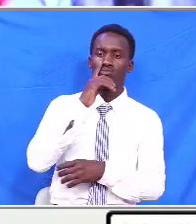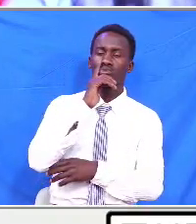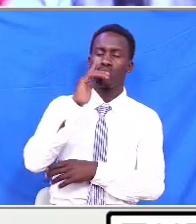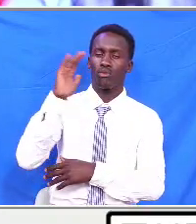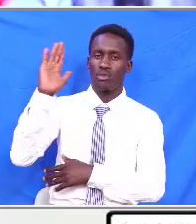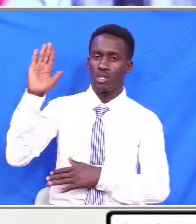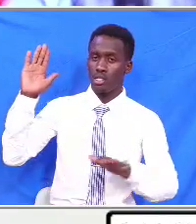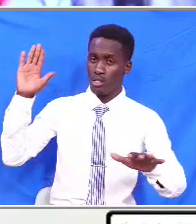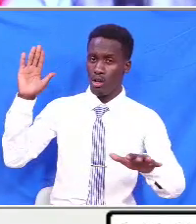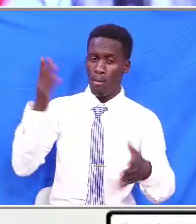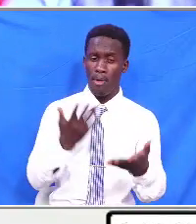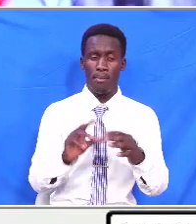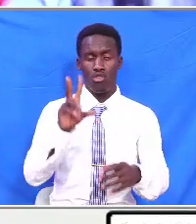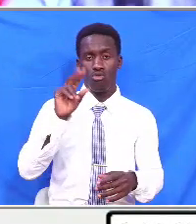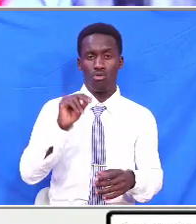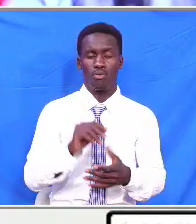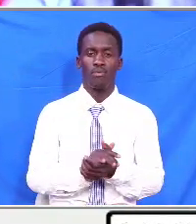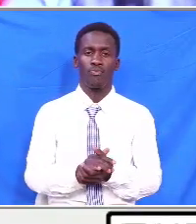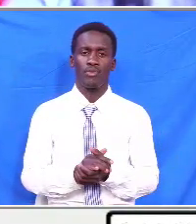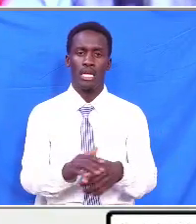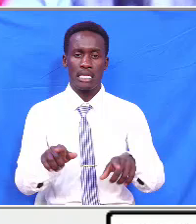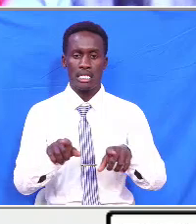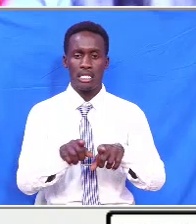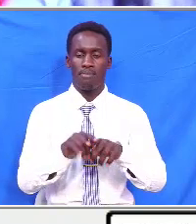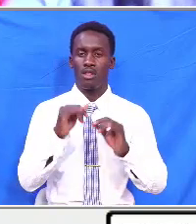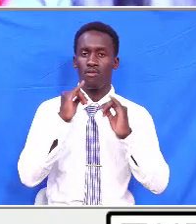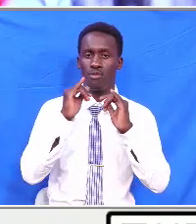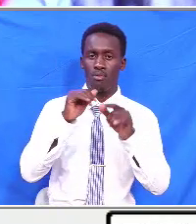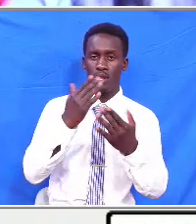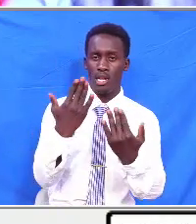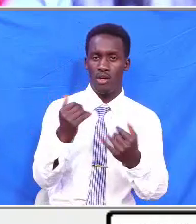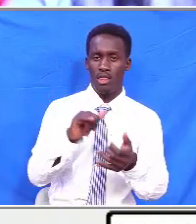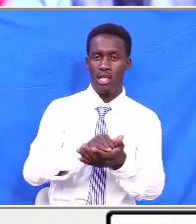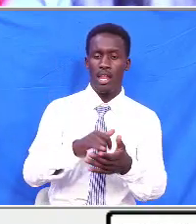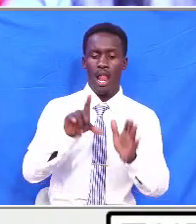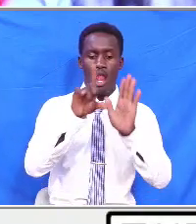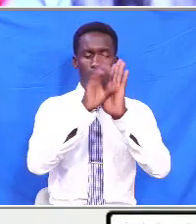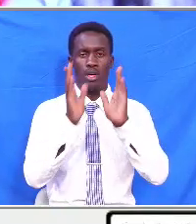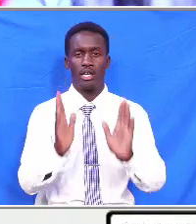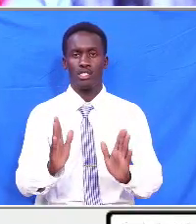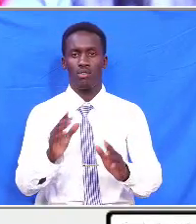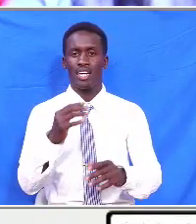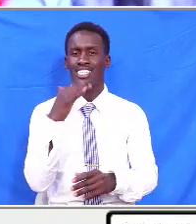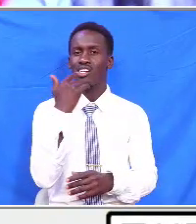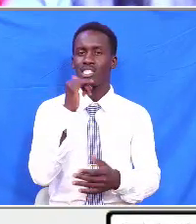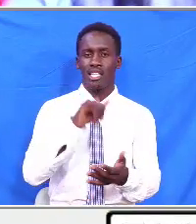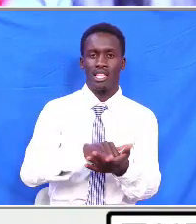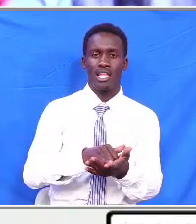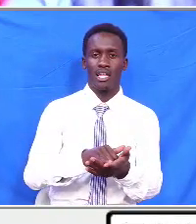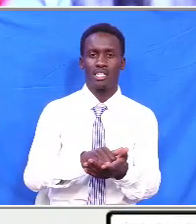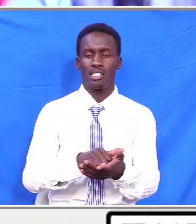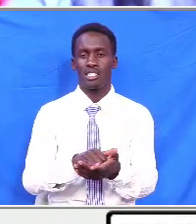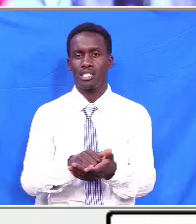wa Gachagua, Kithure Kindiki. Na kama anavyotuarifu mwanahabari wetu Mike Kagongo, ni kwamba mawakili wa Gachagua hapo jana walitaja kura